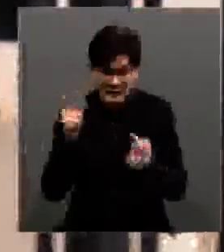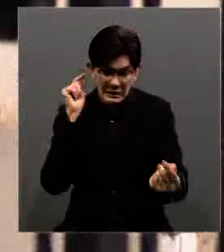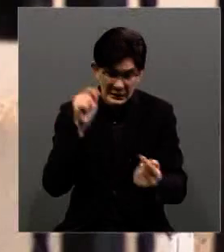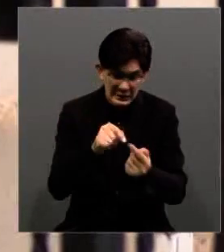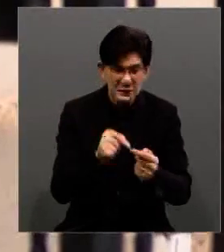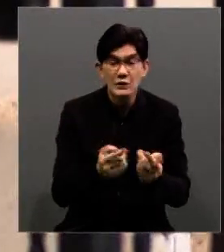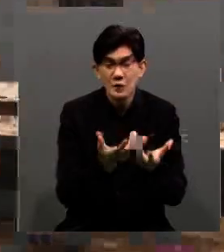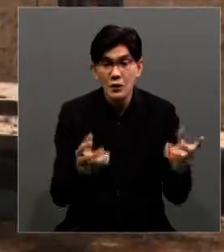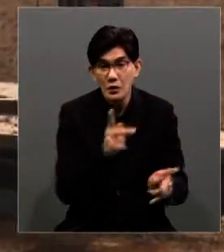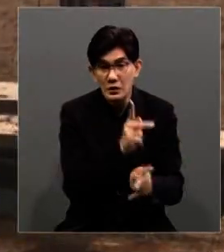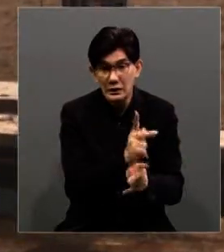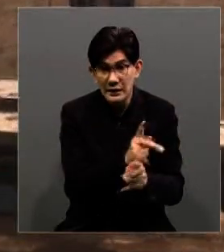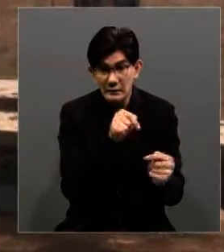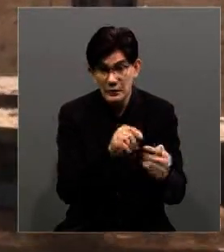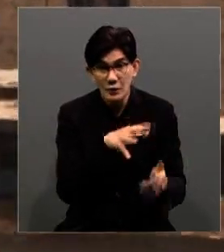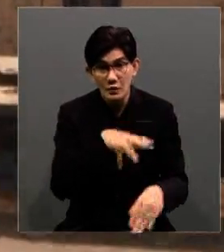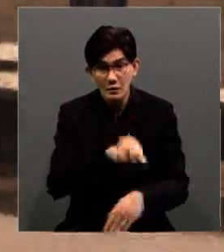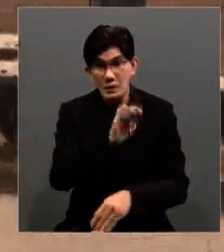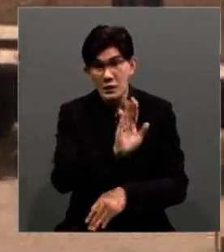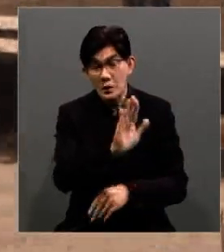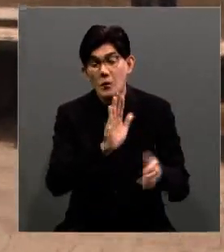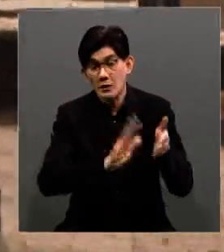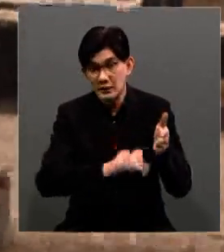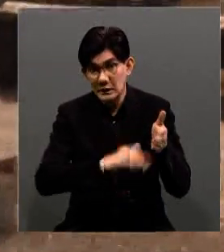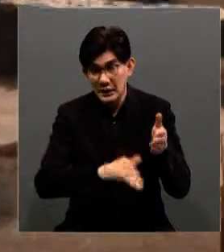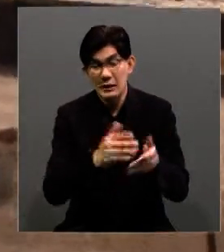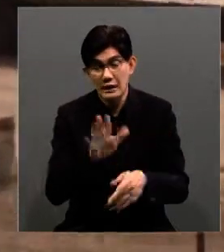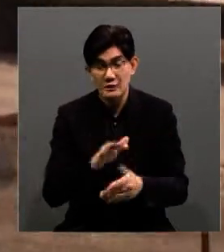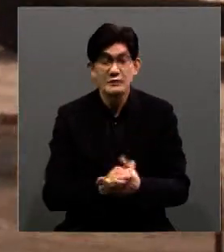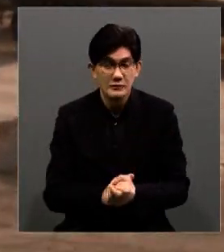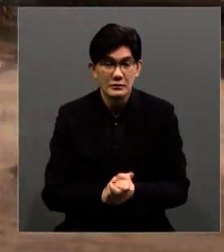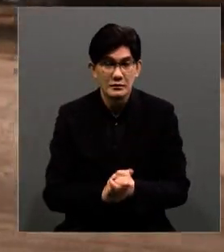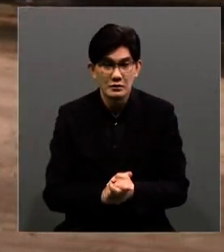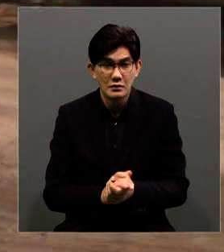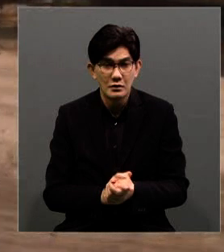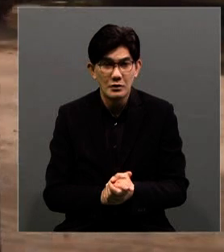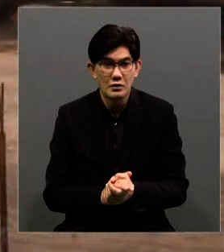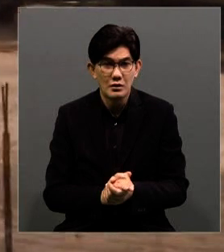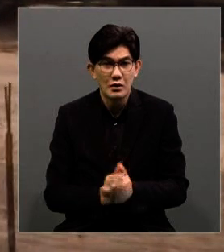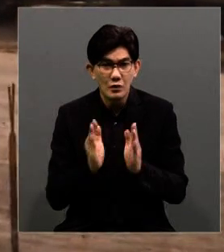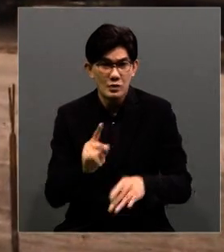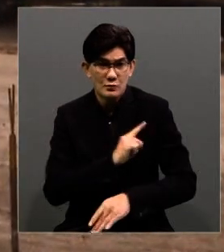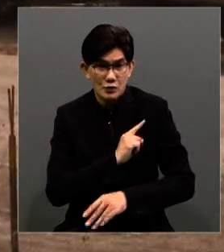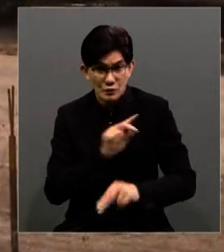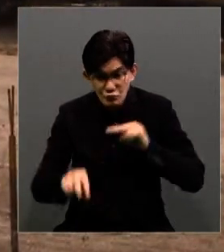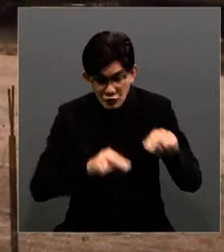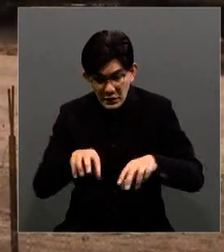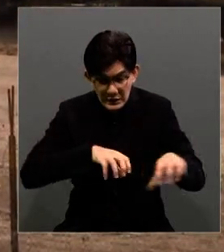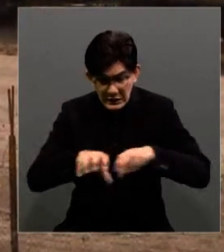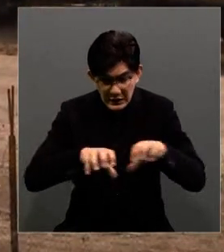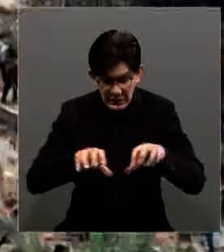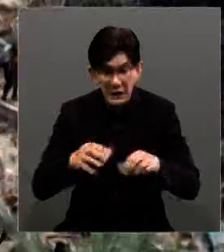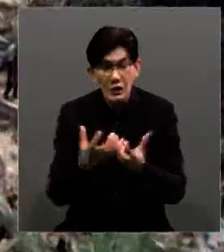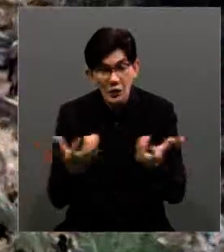ไปถึงคลังเก็บสินค้าที่เมืองข่านยูนิสทางตอนใต้ของฉนวนกาซ่าละหลังจากนั้นคนที่ที่จะเข้ามามีบทบาทในการดูแลบริหารจัดการ